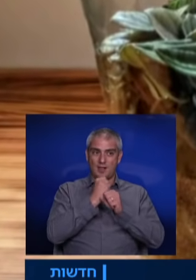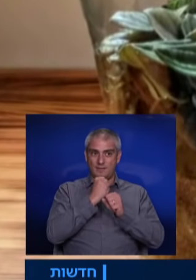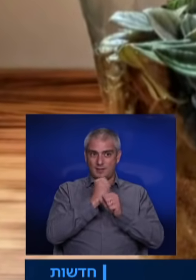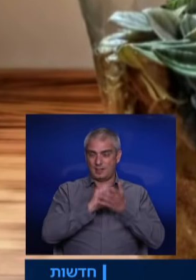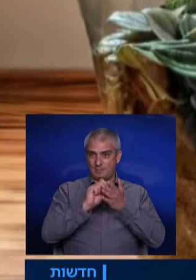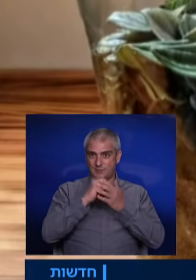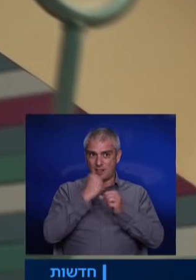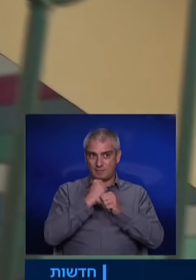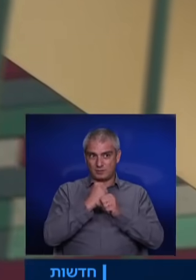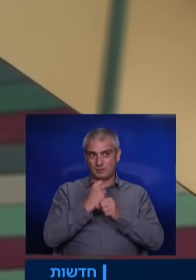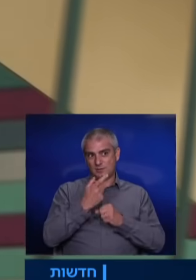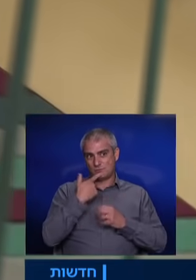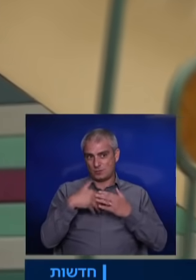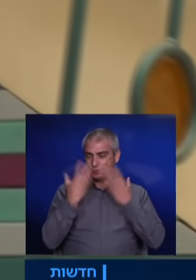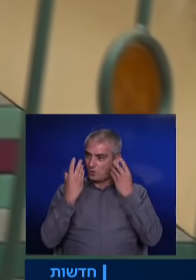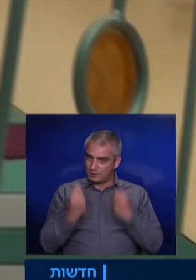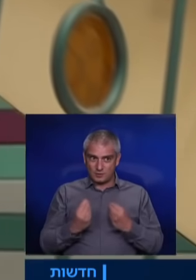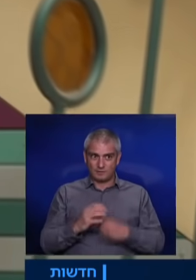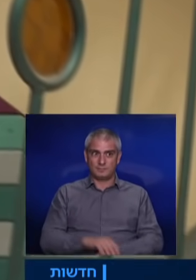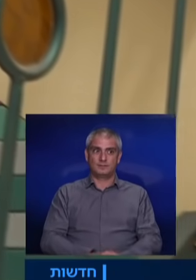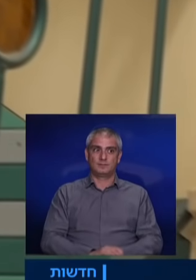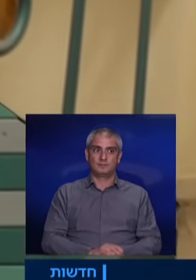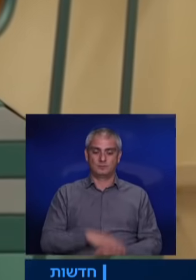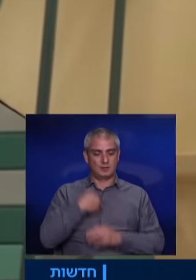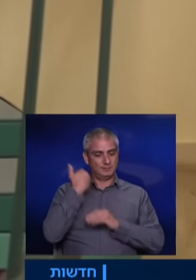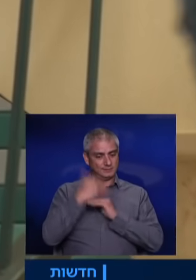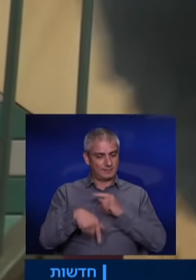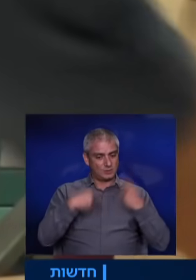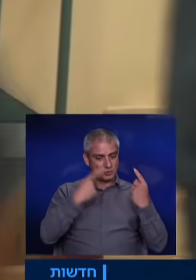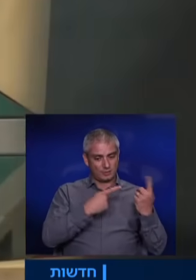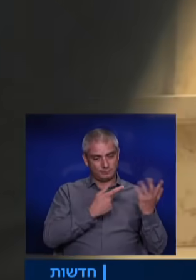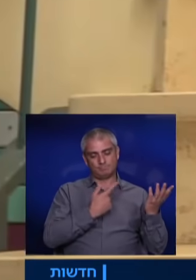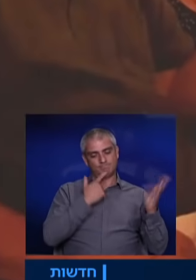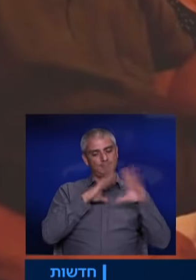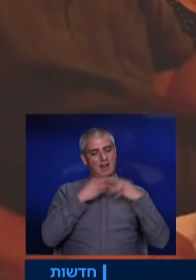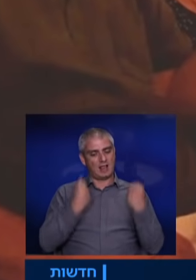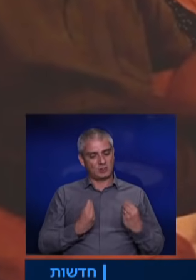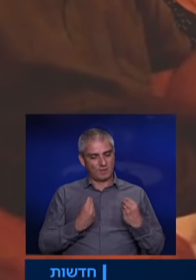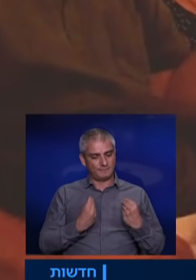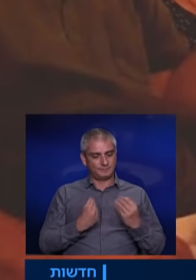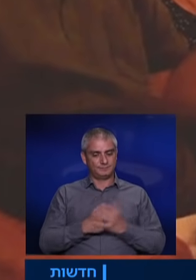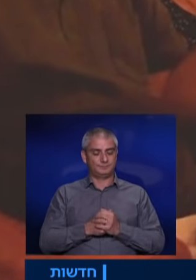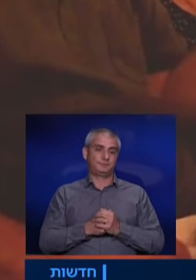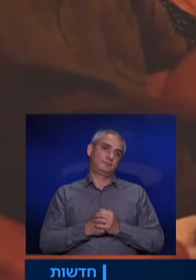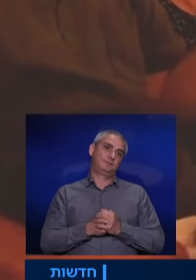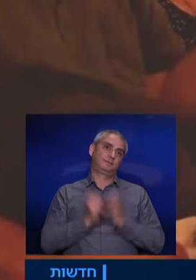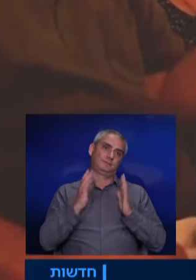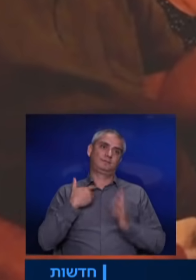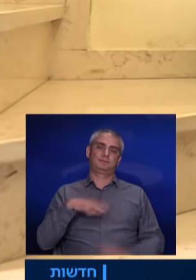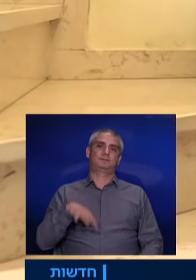למשרד לעבודה, זה בוקר טוב. כשאני מסיימת את היום, זה לילה טוב. וככה